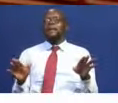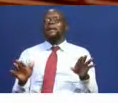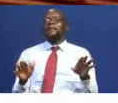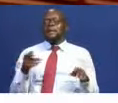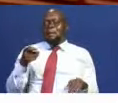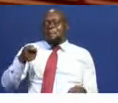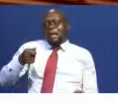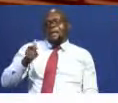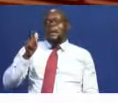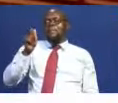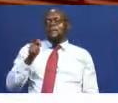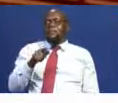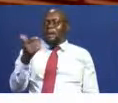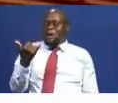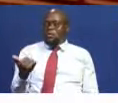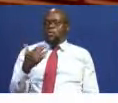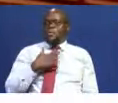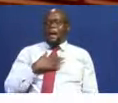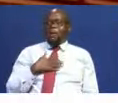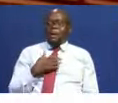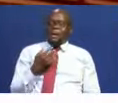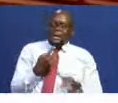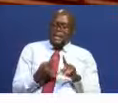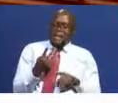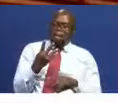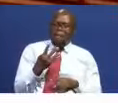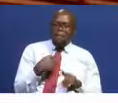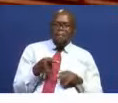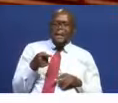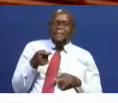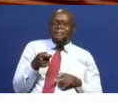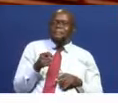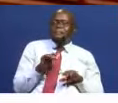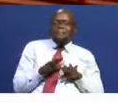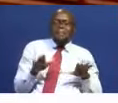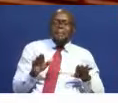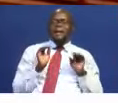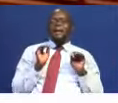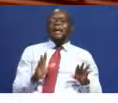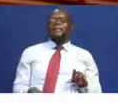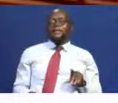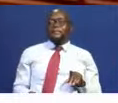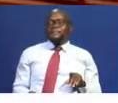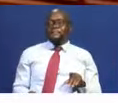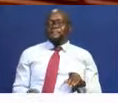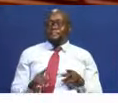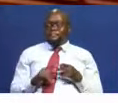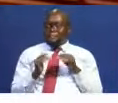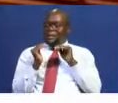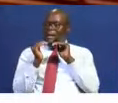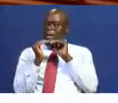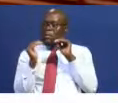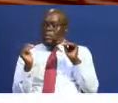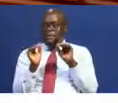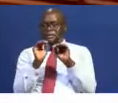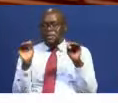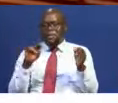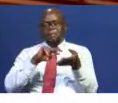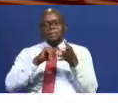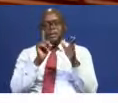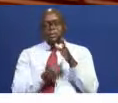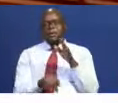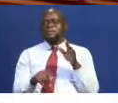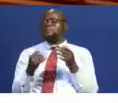and pensionable. Wale vijana wako pale miaka 4 bado wako vibarua. Ukosefu wa usawa kama huo